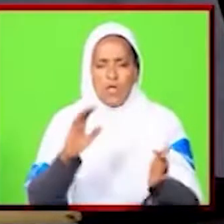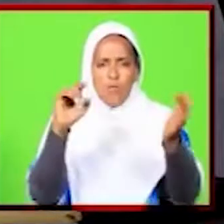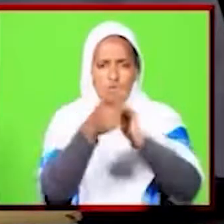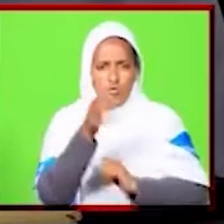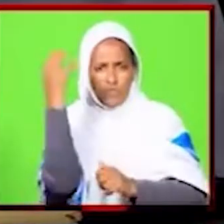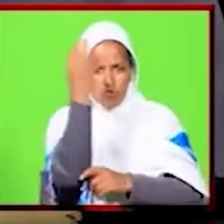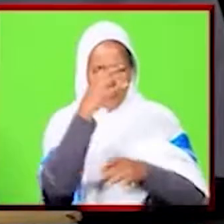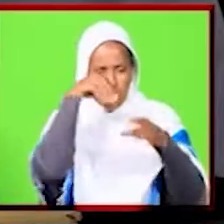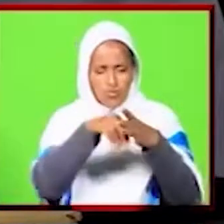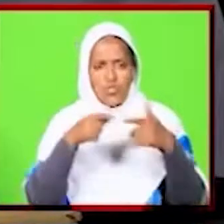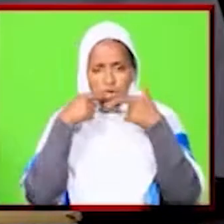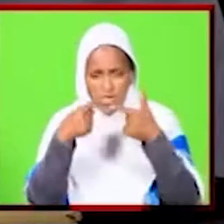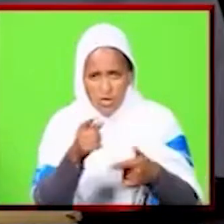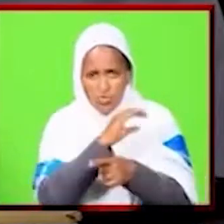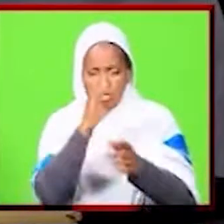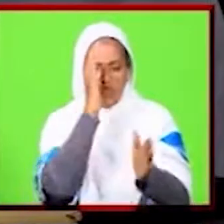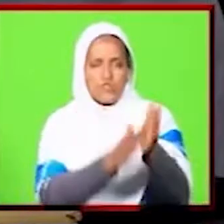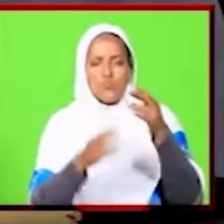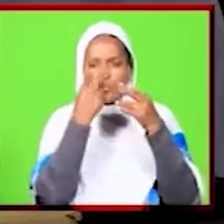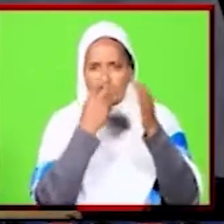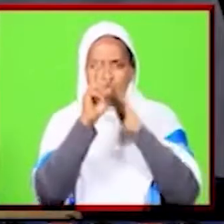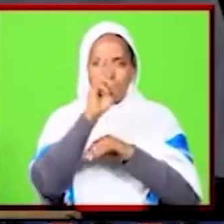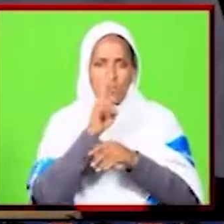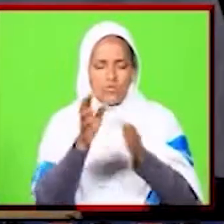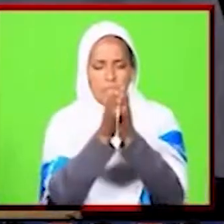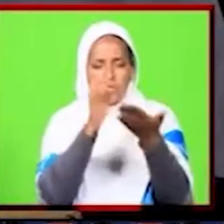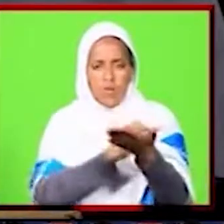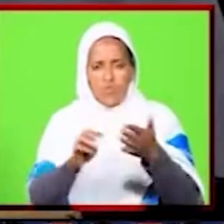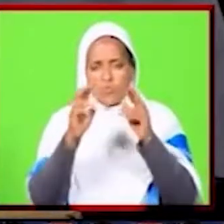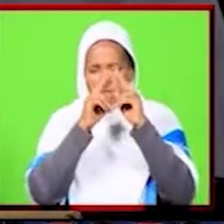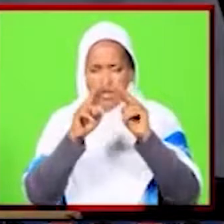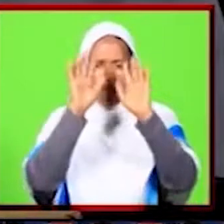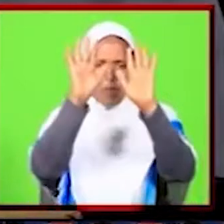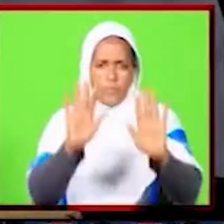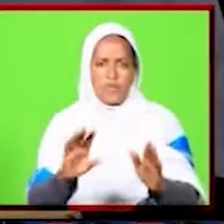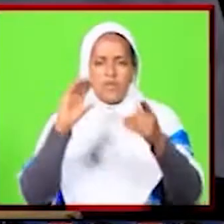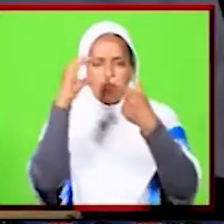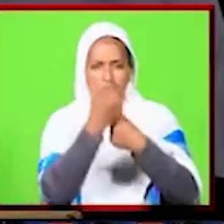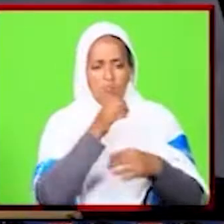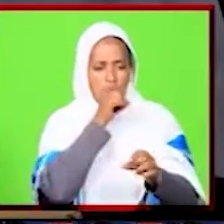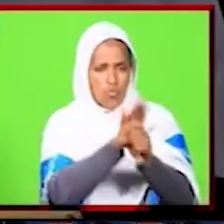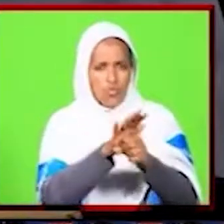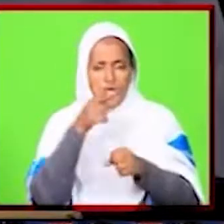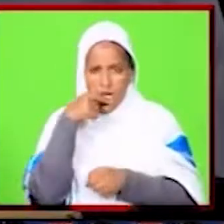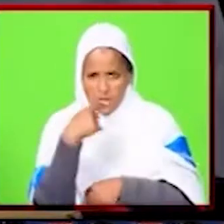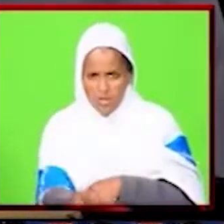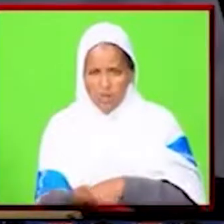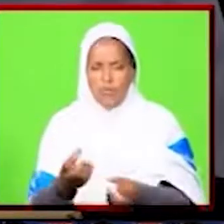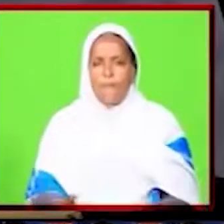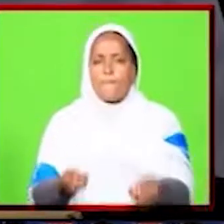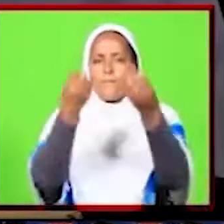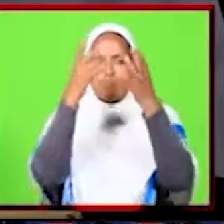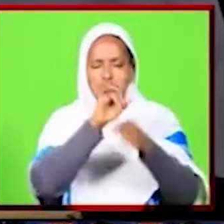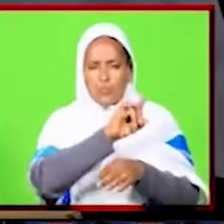እውነተኛነቱን የሚመሰክሩት በውስጡ የተነገሩና የተፈጸሙ ትንቢቶች ናቸው። መጽሐፍ ቅዱስ በጣም በሚገርም ሁኔታ በብሉይ ኪዳን